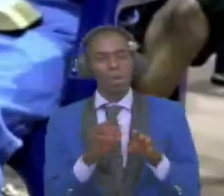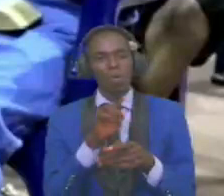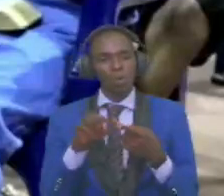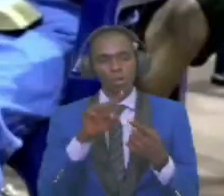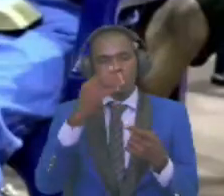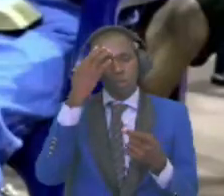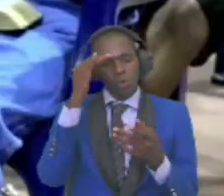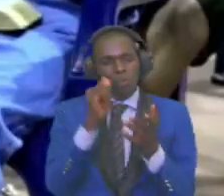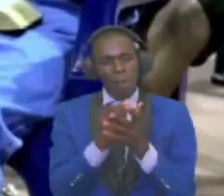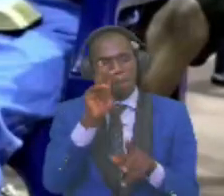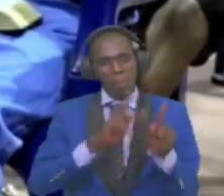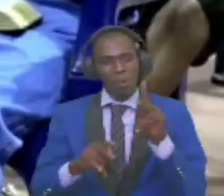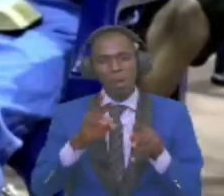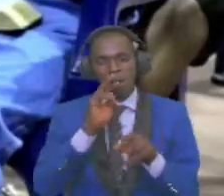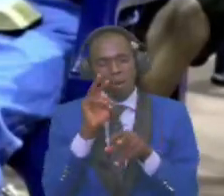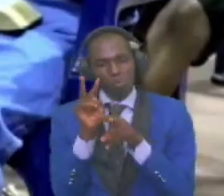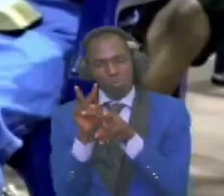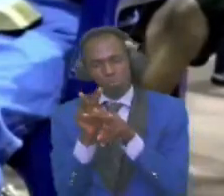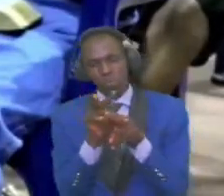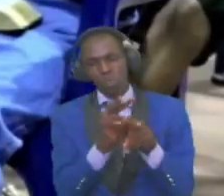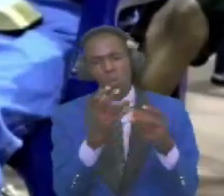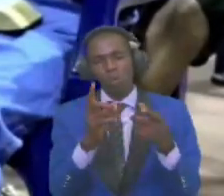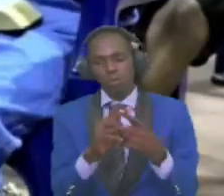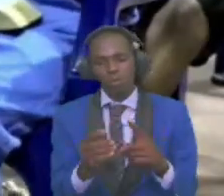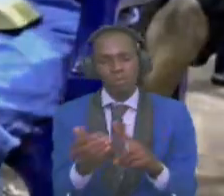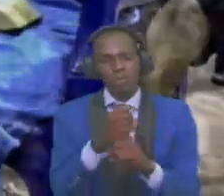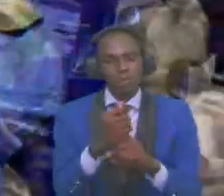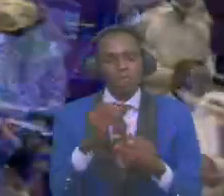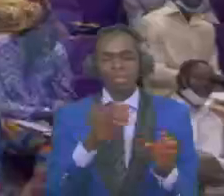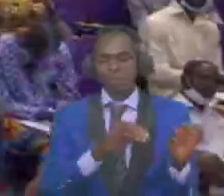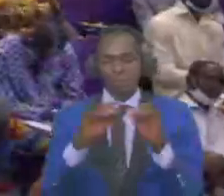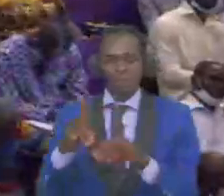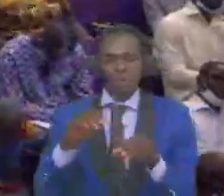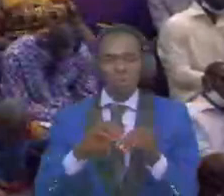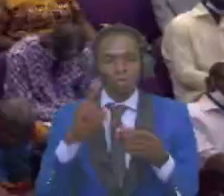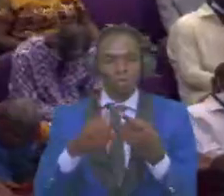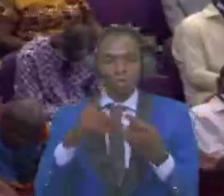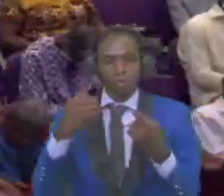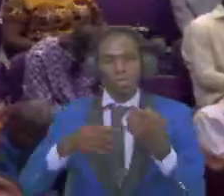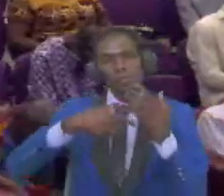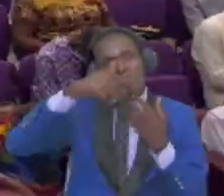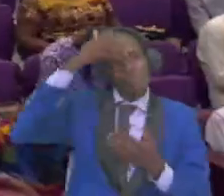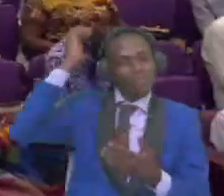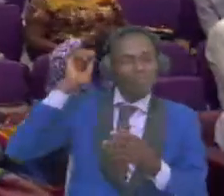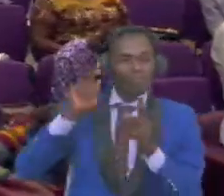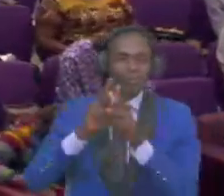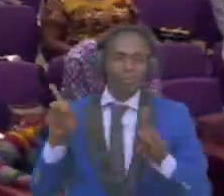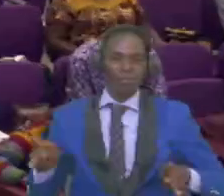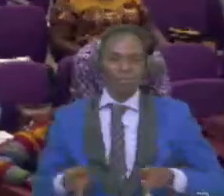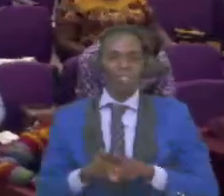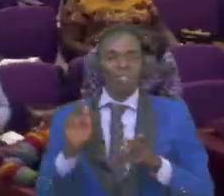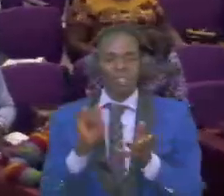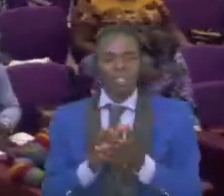que celle jean la verdad essaiera voulez vous prend de vous arrêter et vous jeter dans la fosse aux lions c'est ce dont on parle